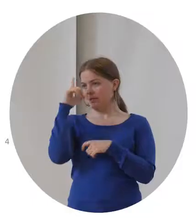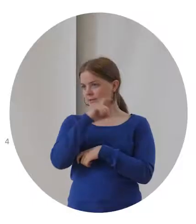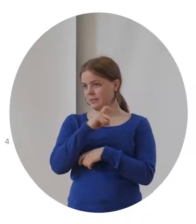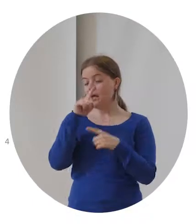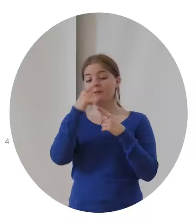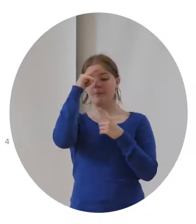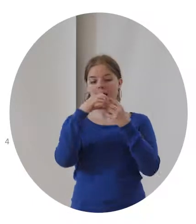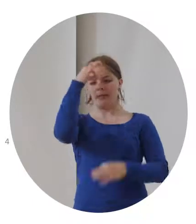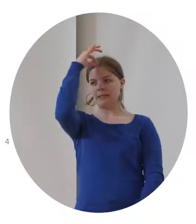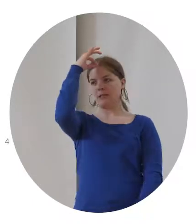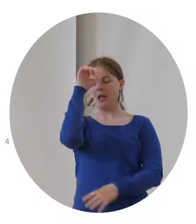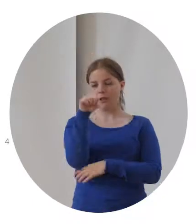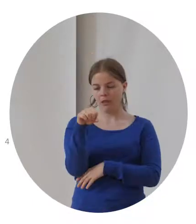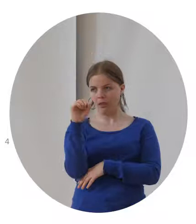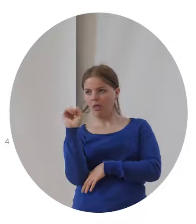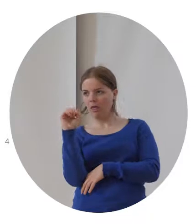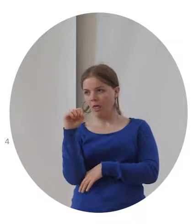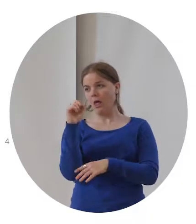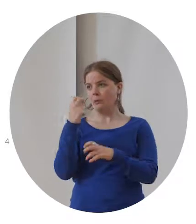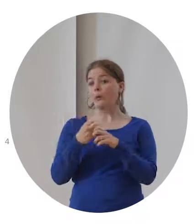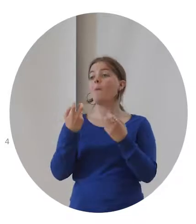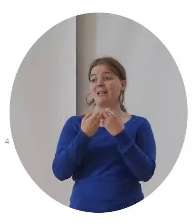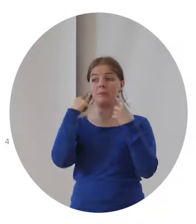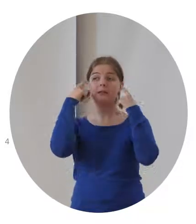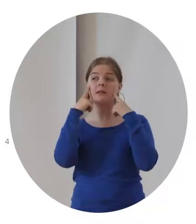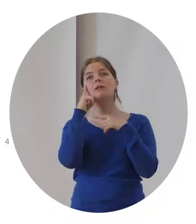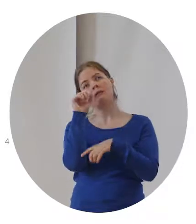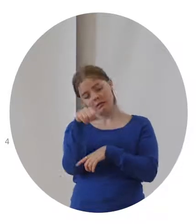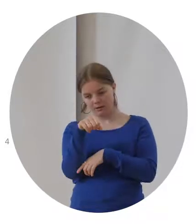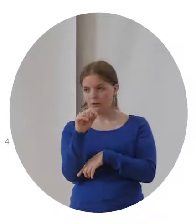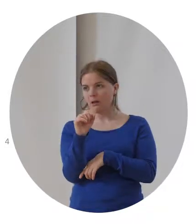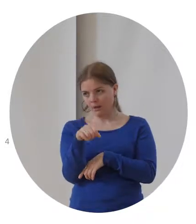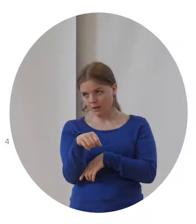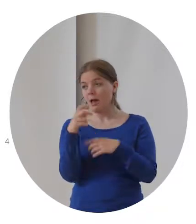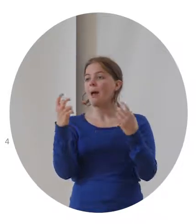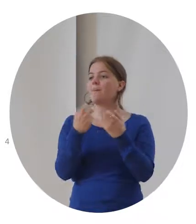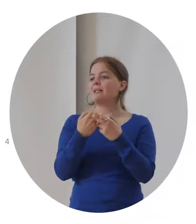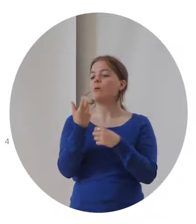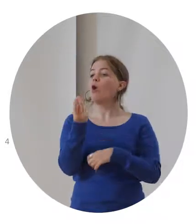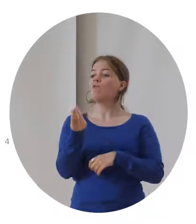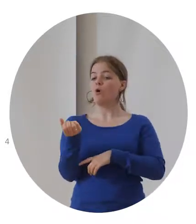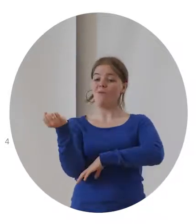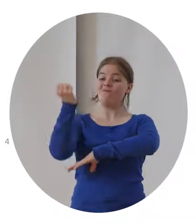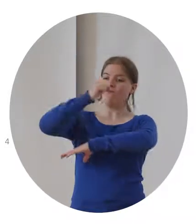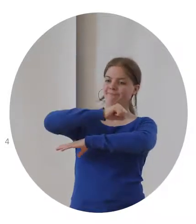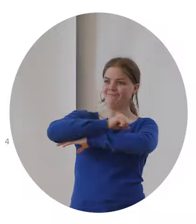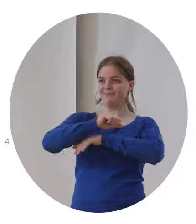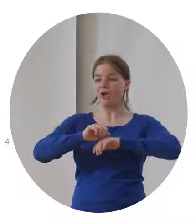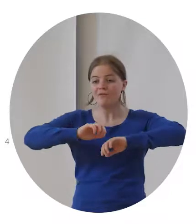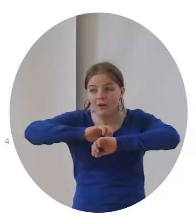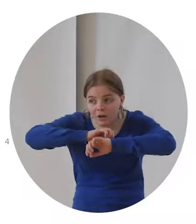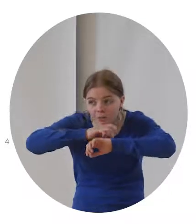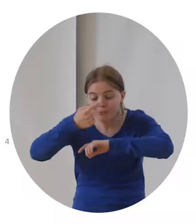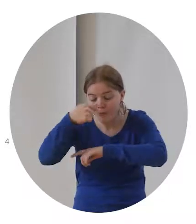hypotonie surtout au niveau de la tenue de la tête. Ces enfants qui ne vont pas supporter d'être en position allongée sur le ventre et donc de travailler